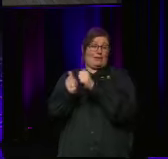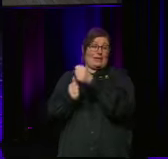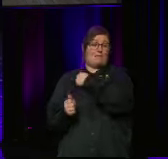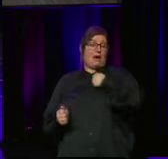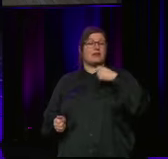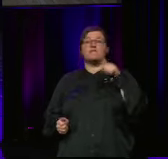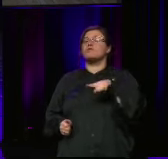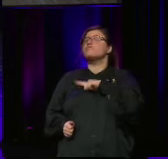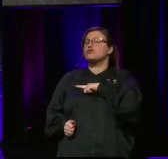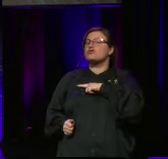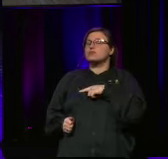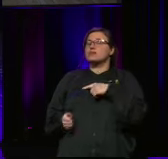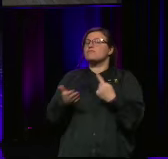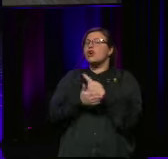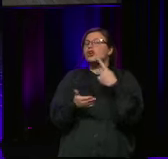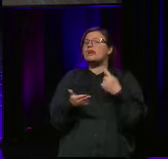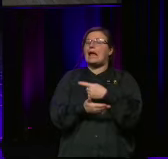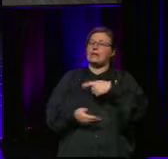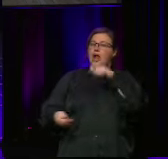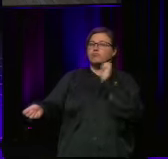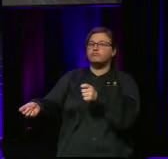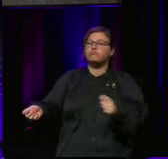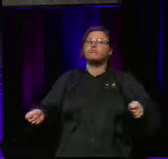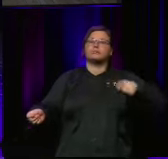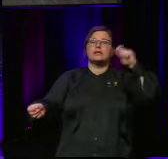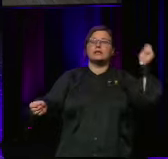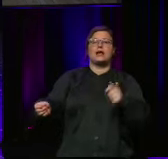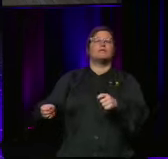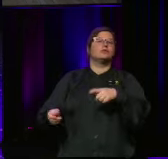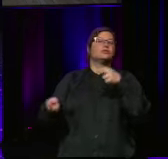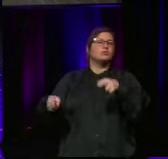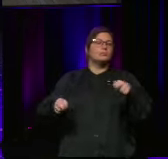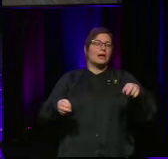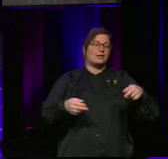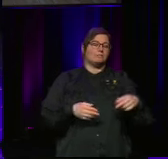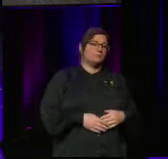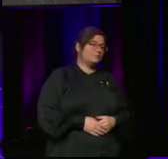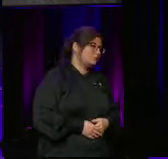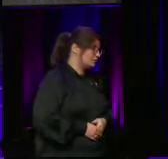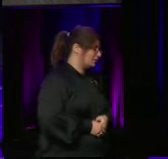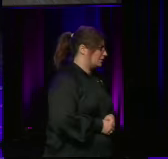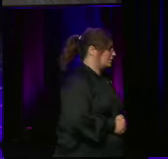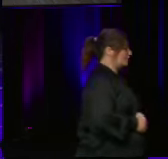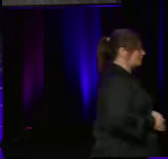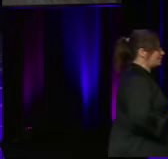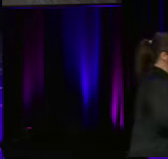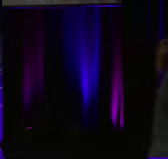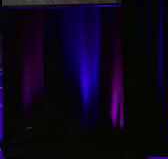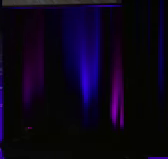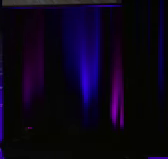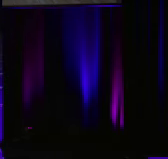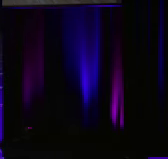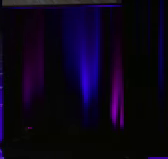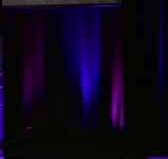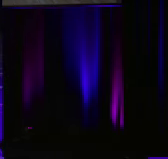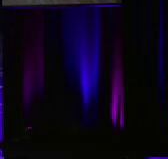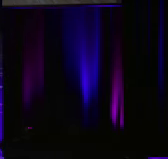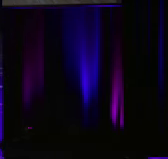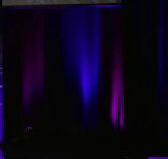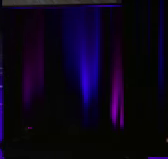för stor för stora möjligheter att ingripa mot domstolar och så, då enskilda domare. Och det är ju i alla fall direkt barockt att